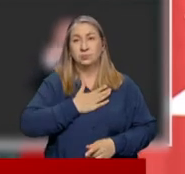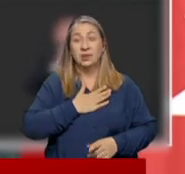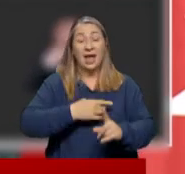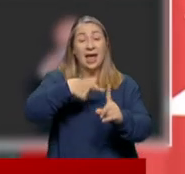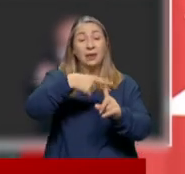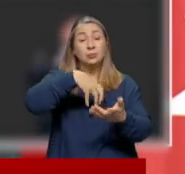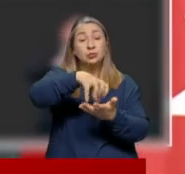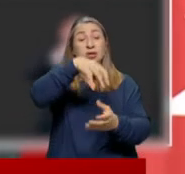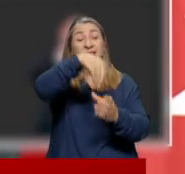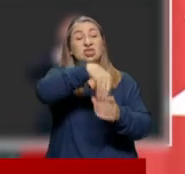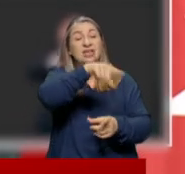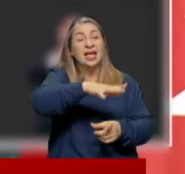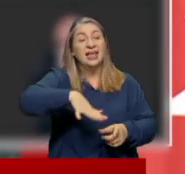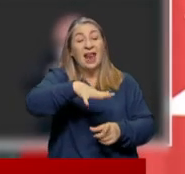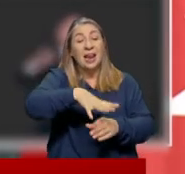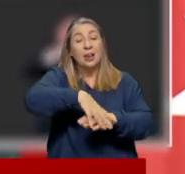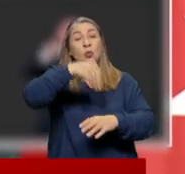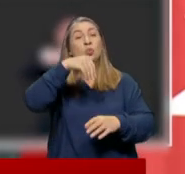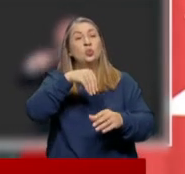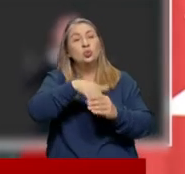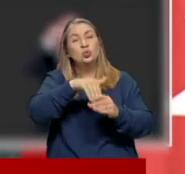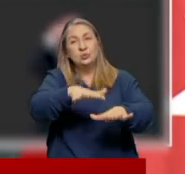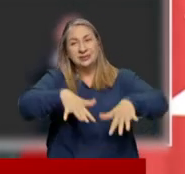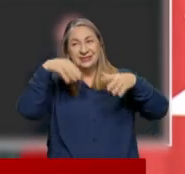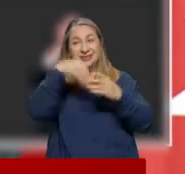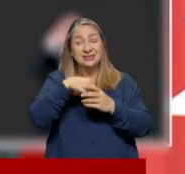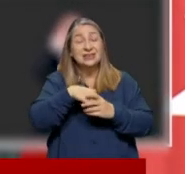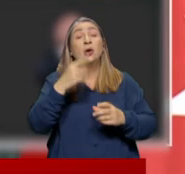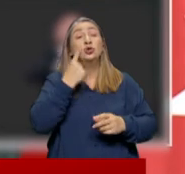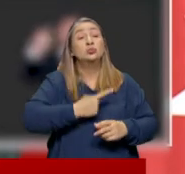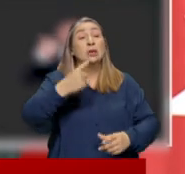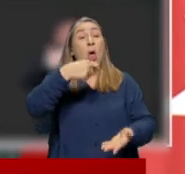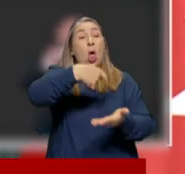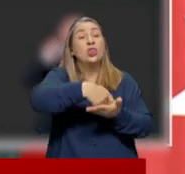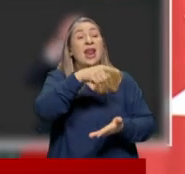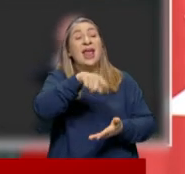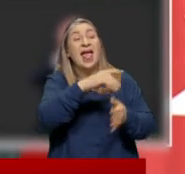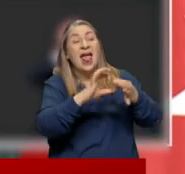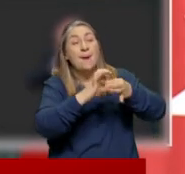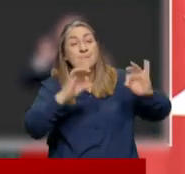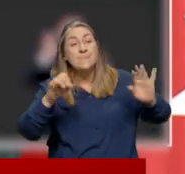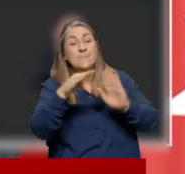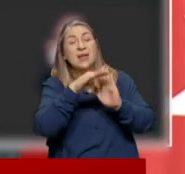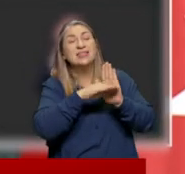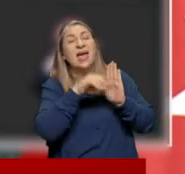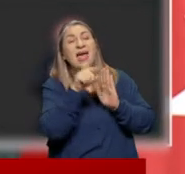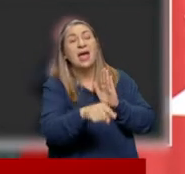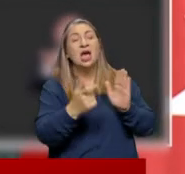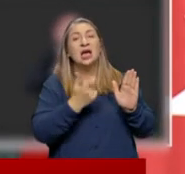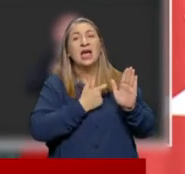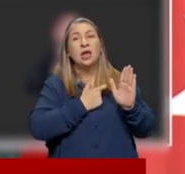istiyorum bütçenin genel kuruldaki görüşmelerinde Cumhurbaşkanı ödeneği ile ilgili maddenin